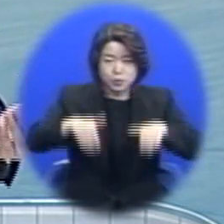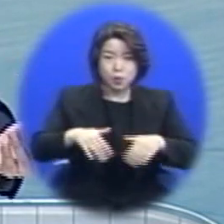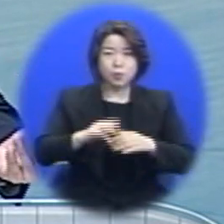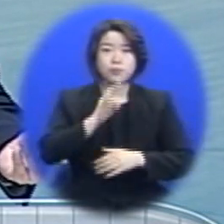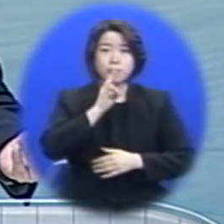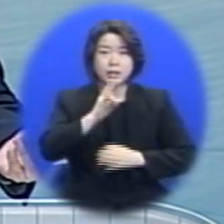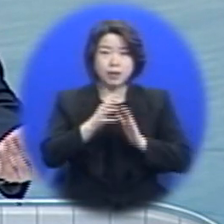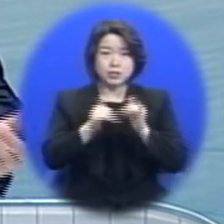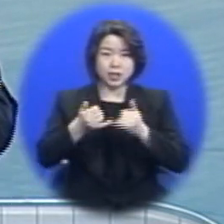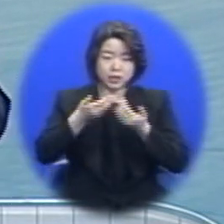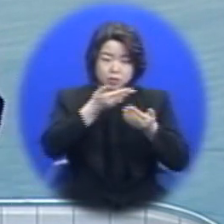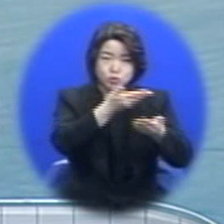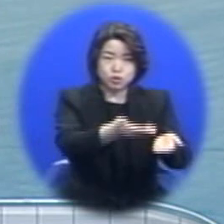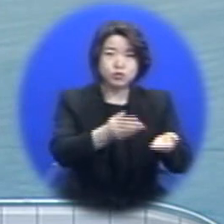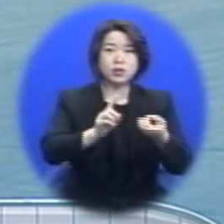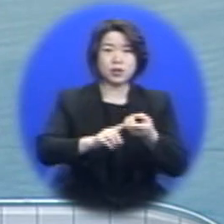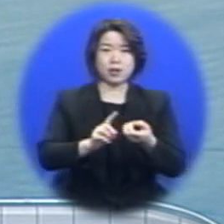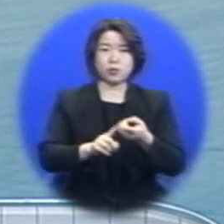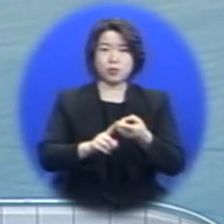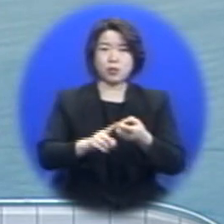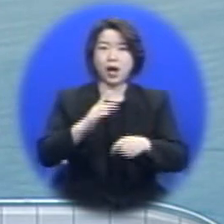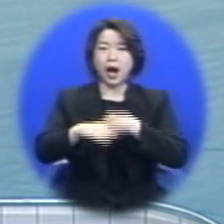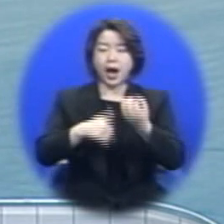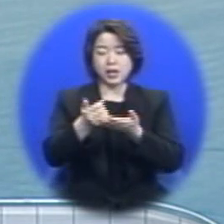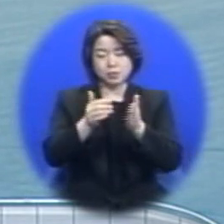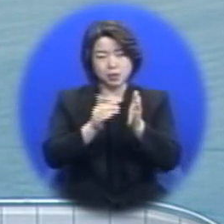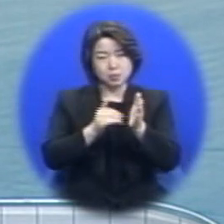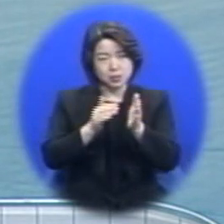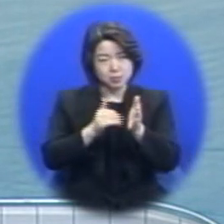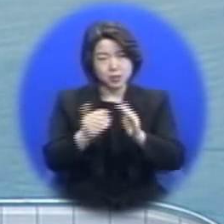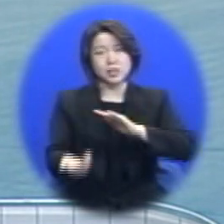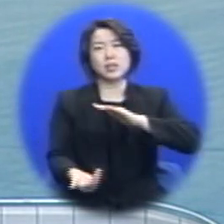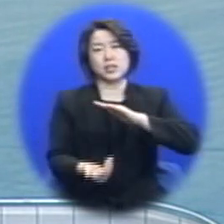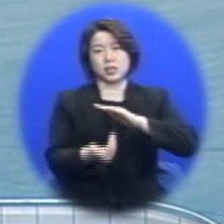전하여 주신 대로 하나님의 비밀이 이루어질 것이다.